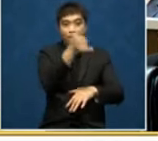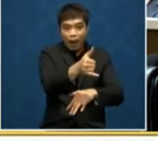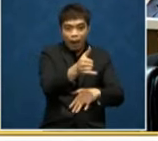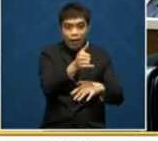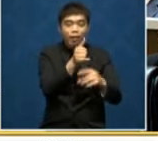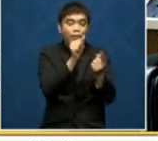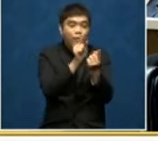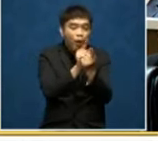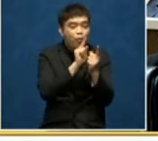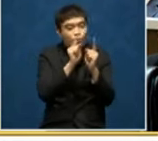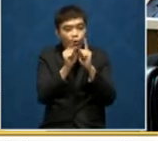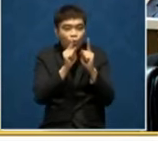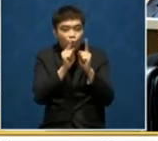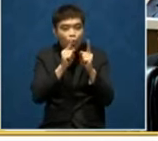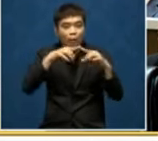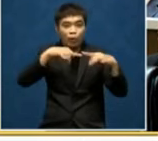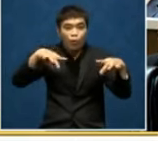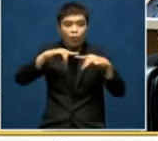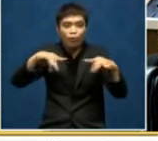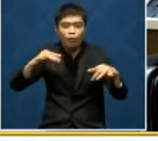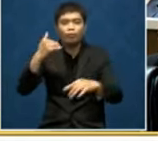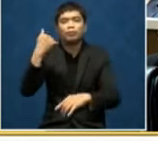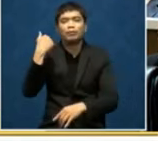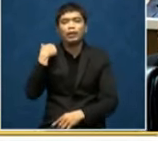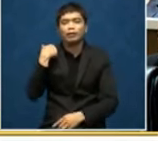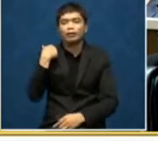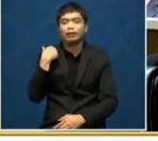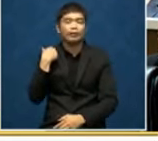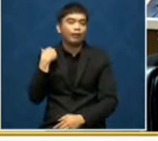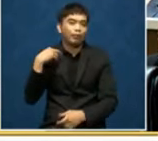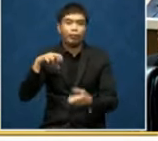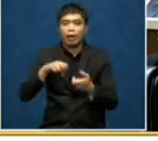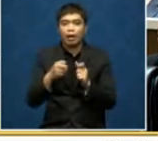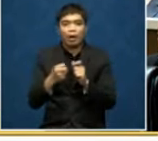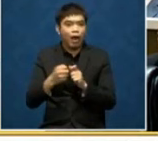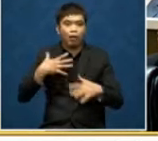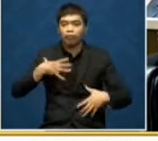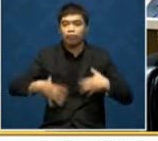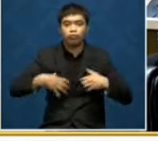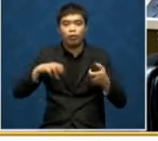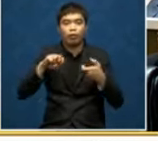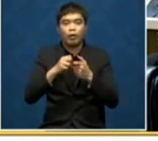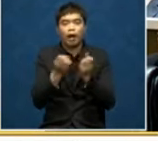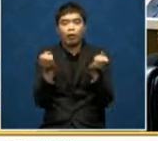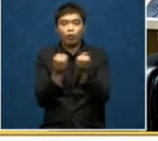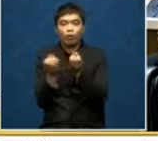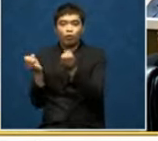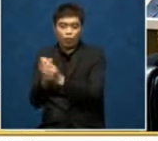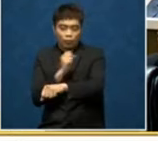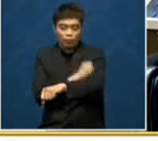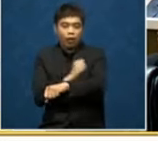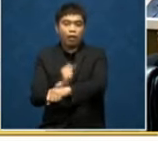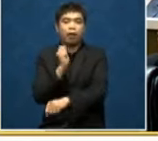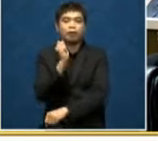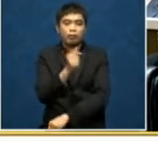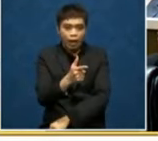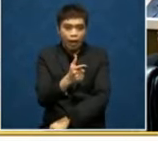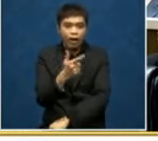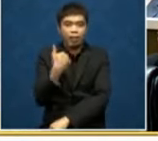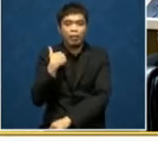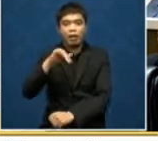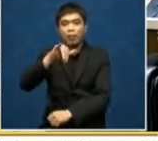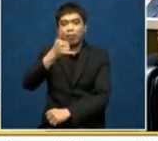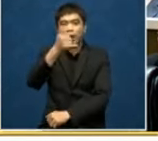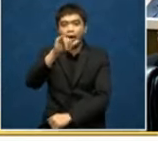ไม่ได้ตรงประเด็นทำให้พี่น้องประชาชนเสียหายแล้วก็เดือดร้อนในเรื่องของการต้องเสียค่าทนายนะคะแล้วก็อาจจะแพ้